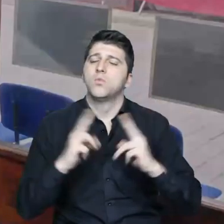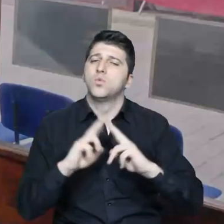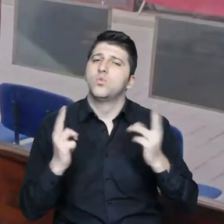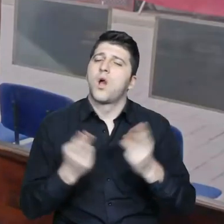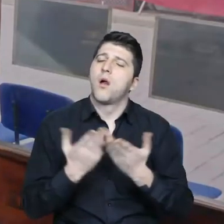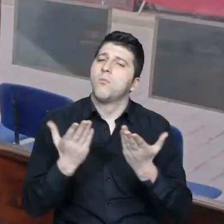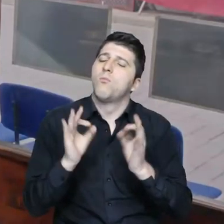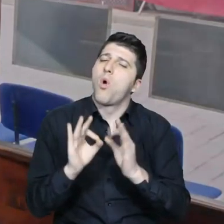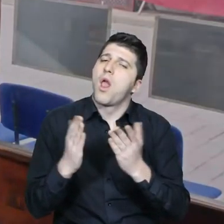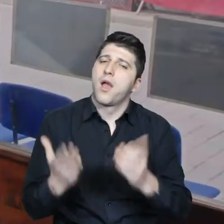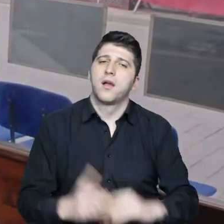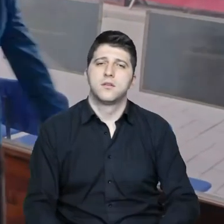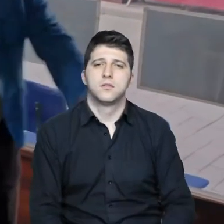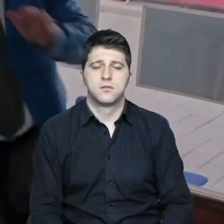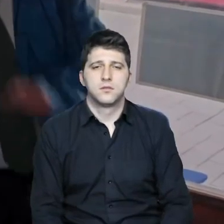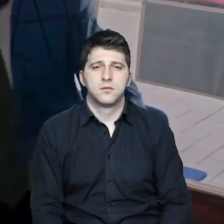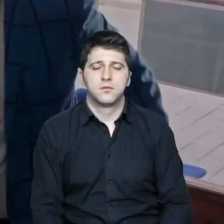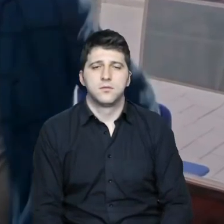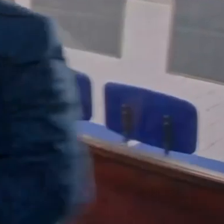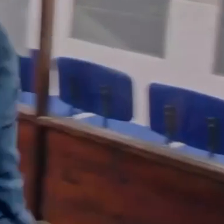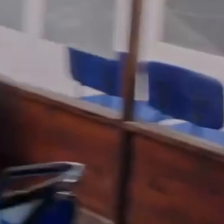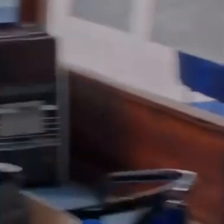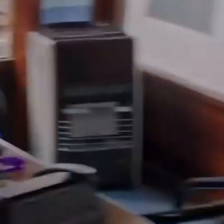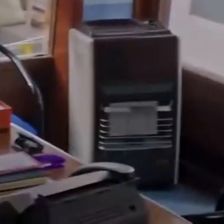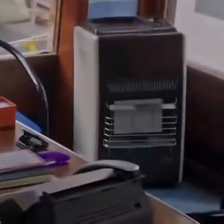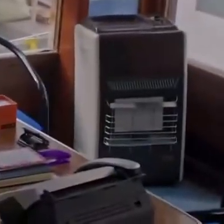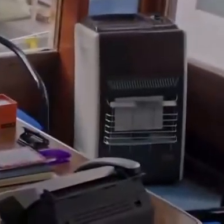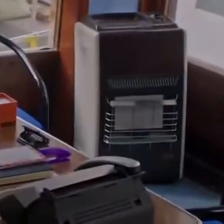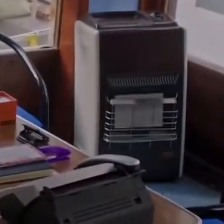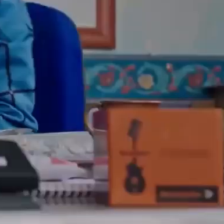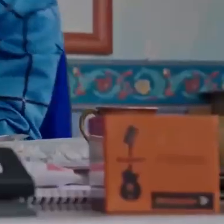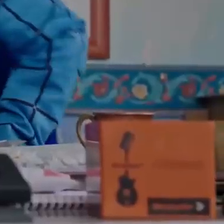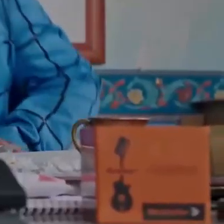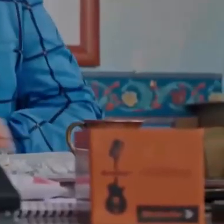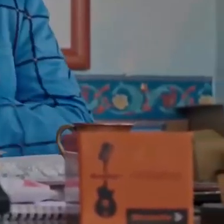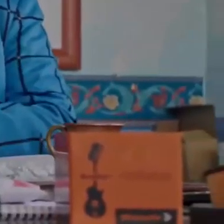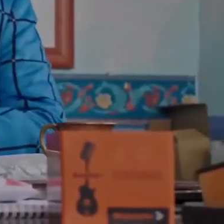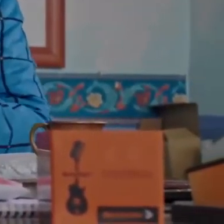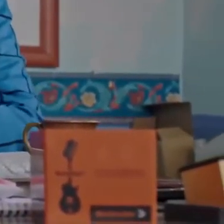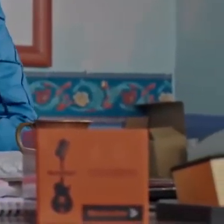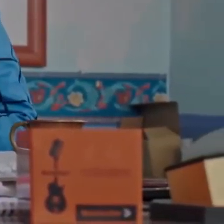ya? Hevesle masasına geçti, zarfı aldı.